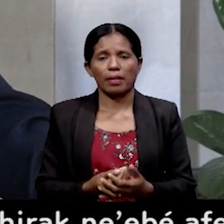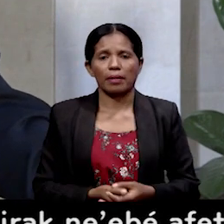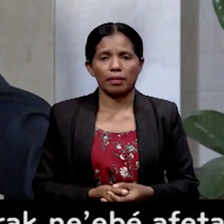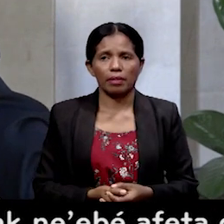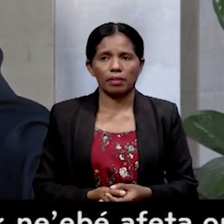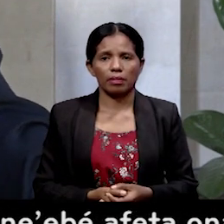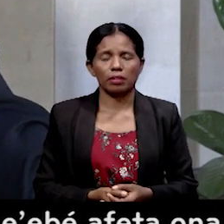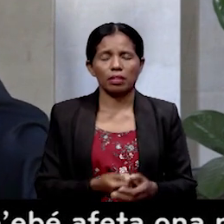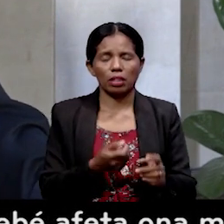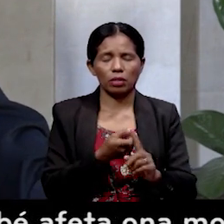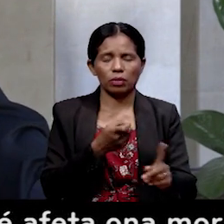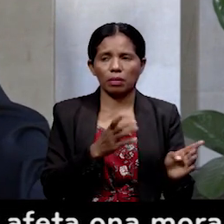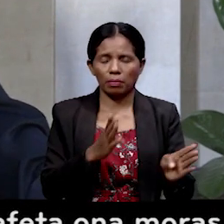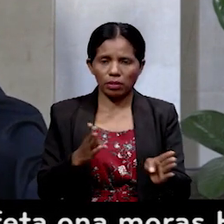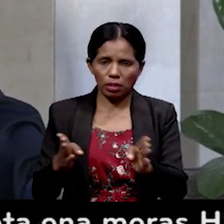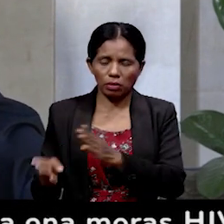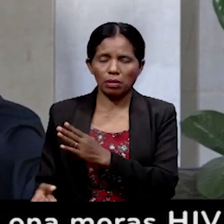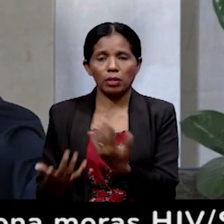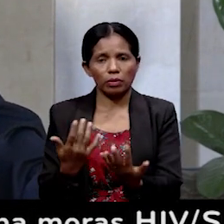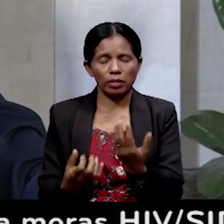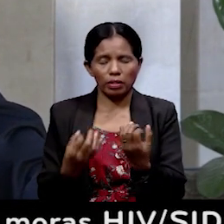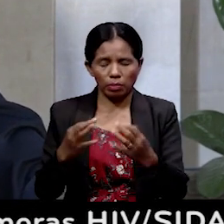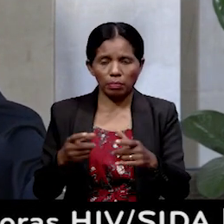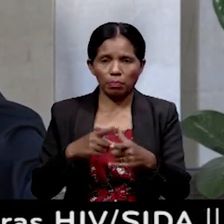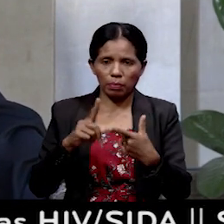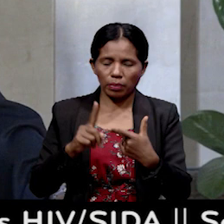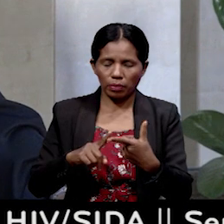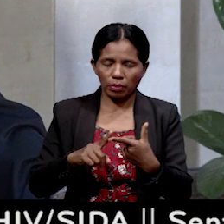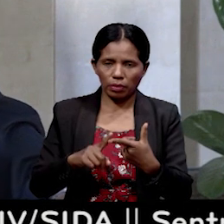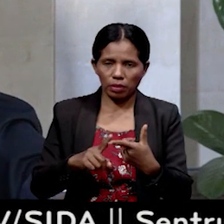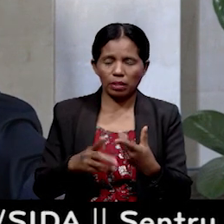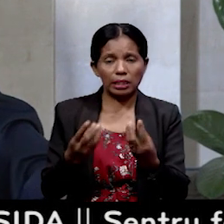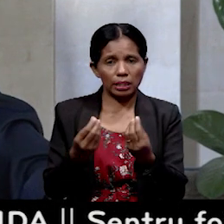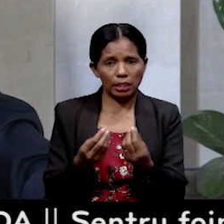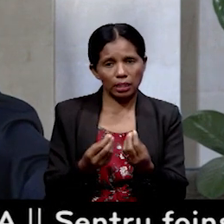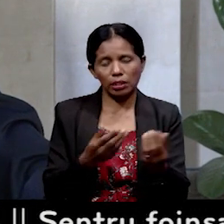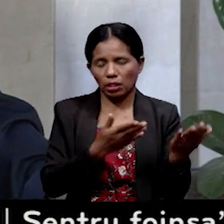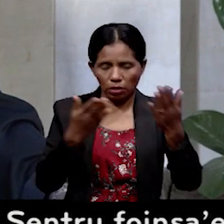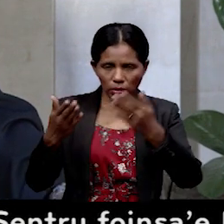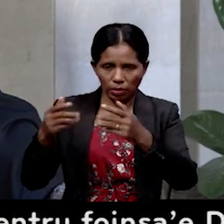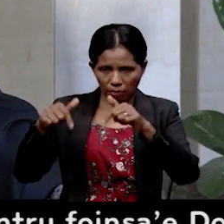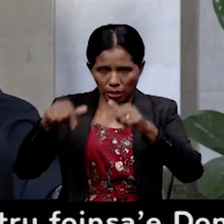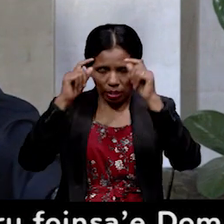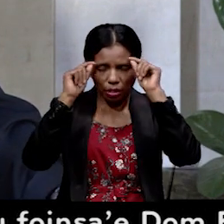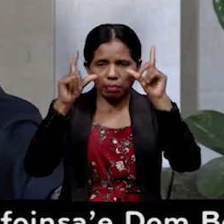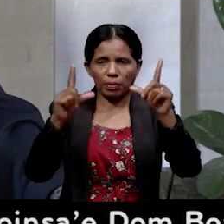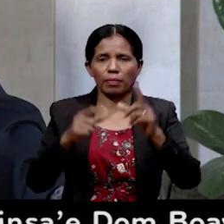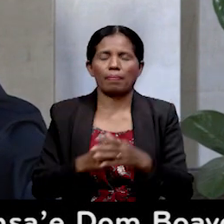liu proseso kremasang e depois ninia latun se lor mai anto